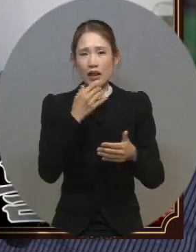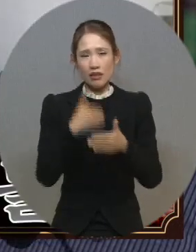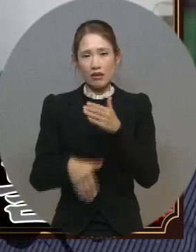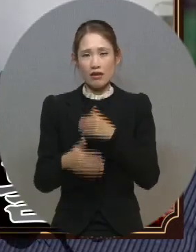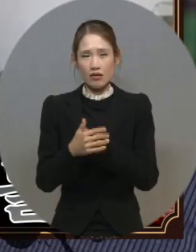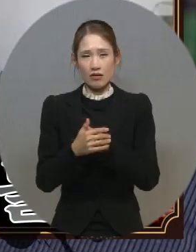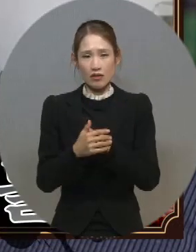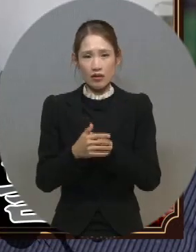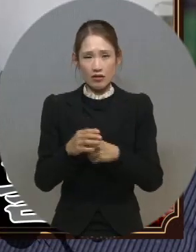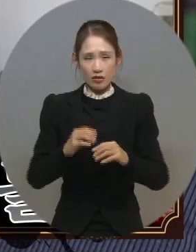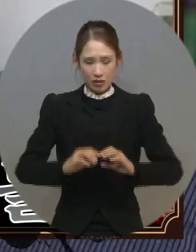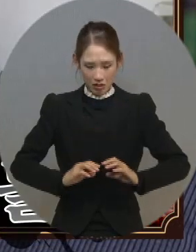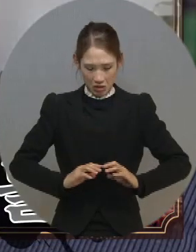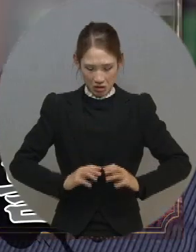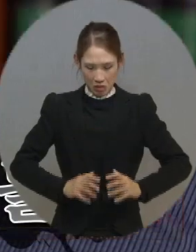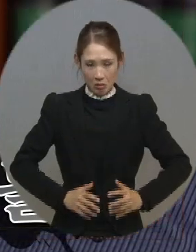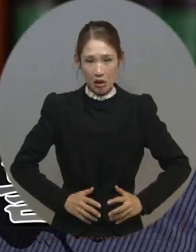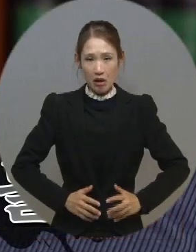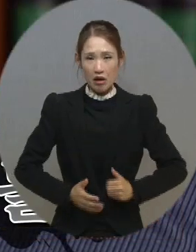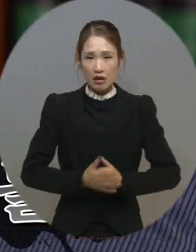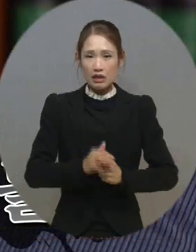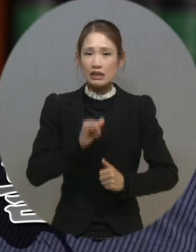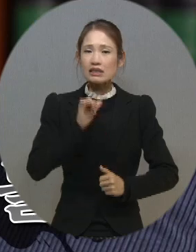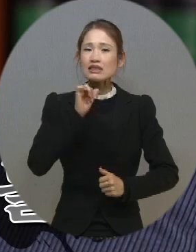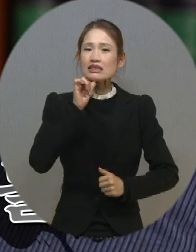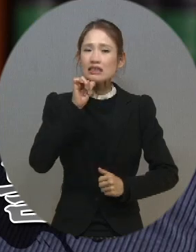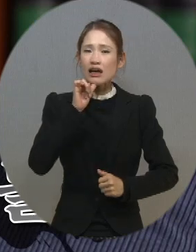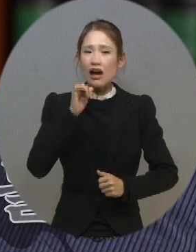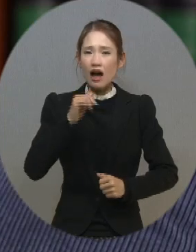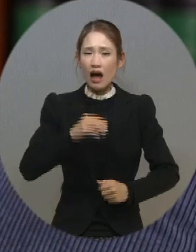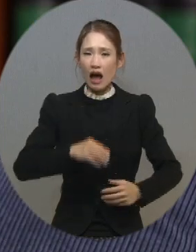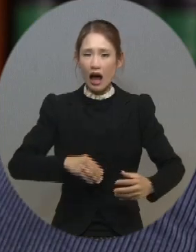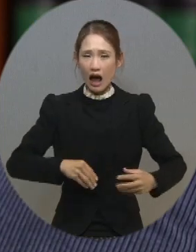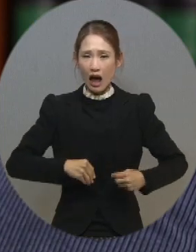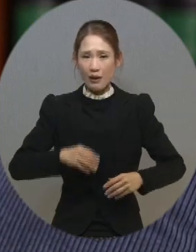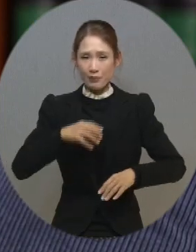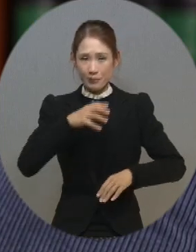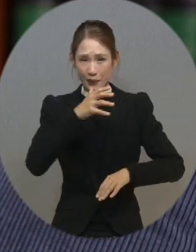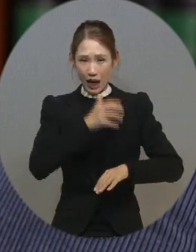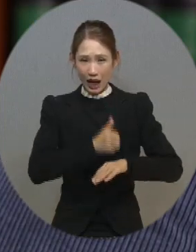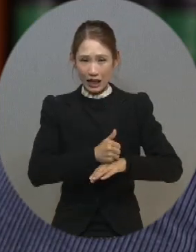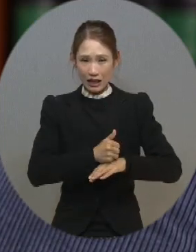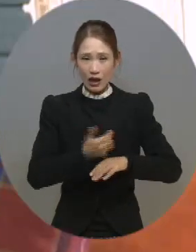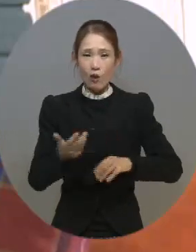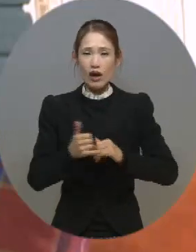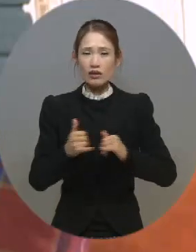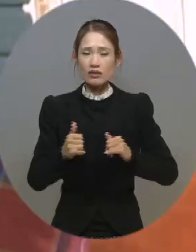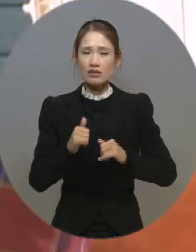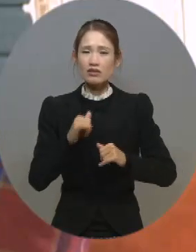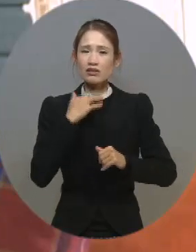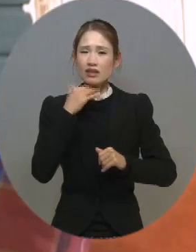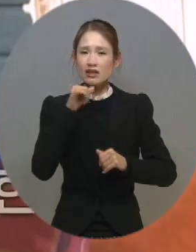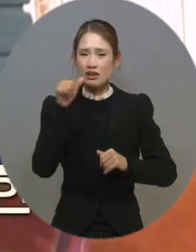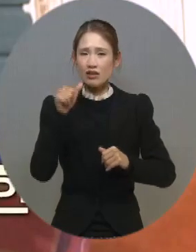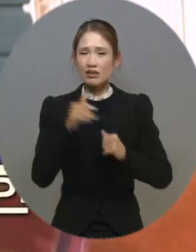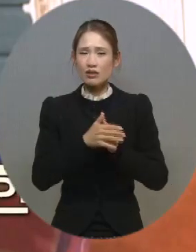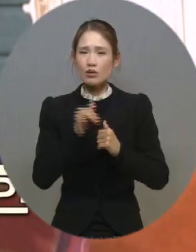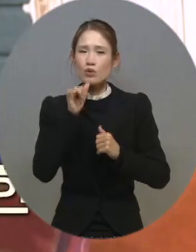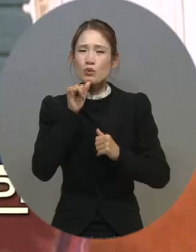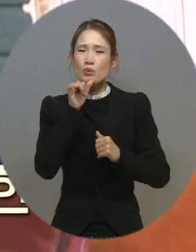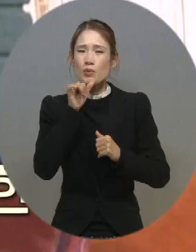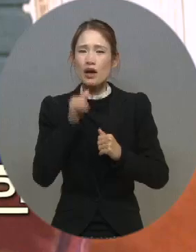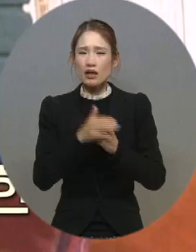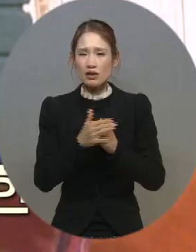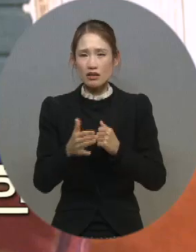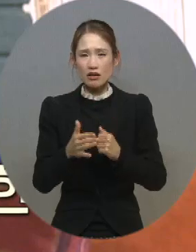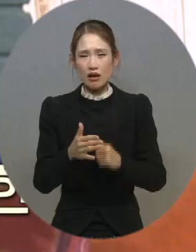이제 복수가 차서 이제 간암 말기 환자처럼 5살짜리 애들이 이 콩팥 데미지가 와가지고